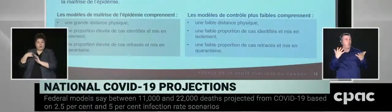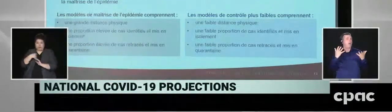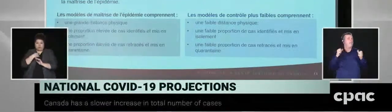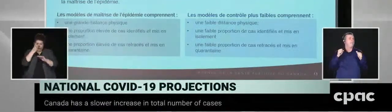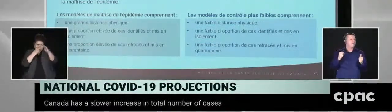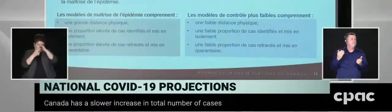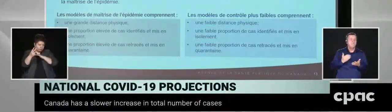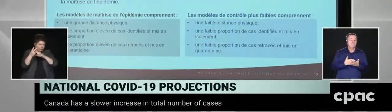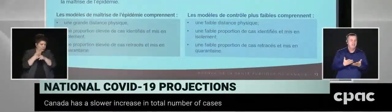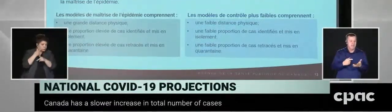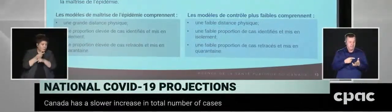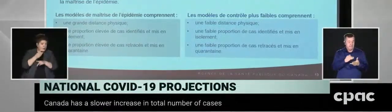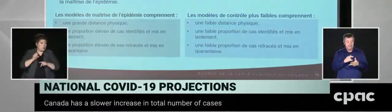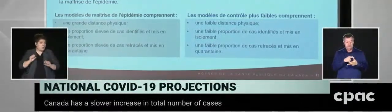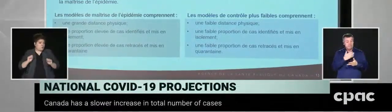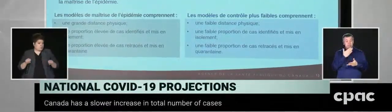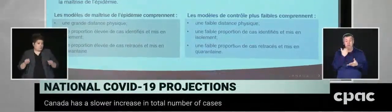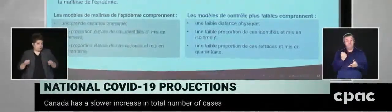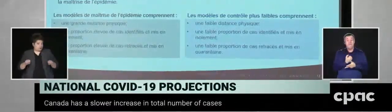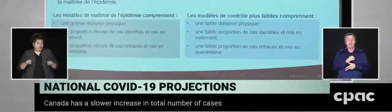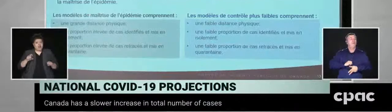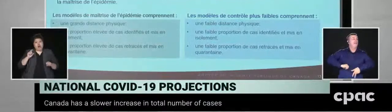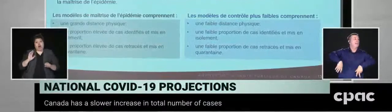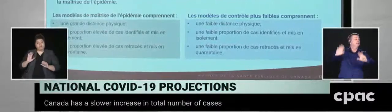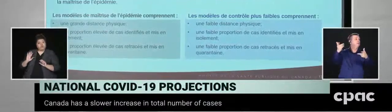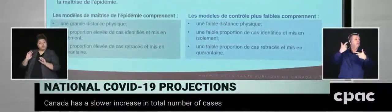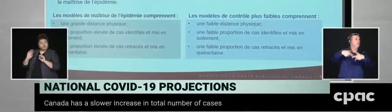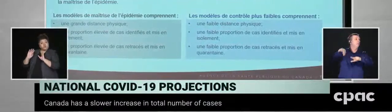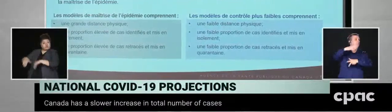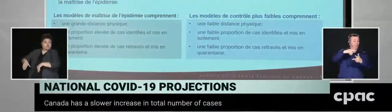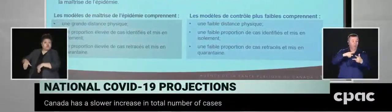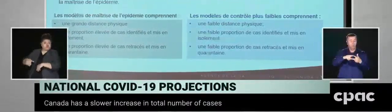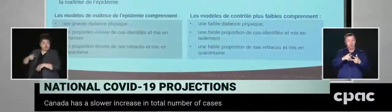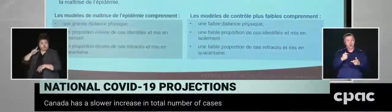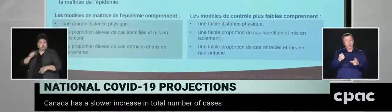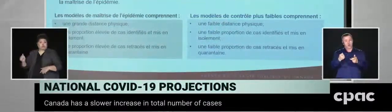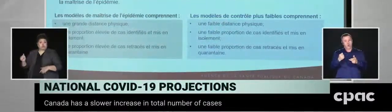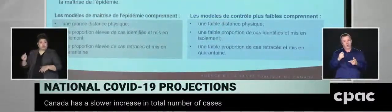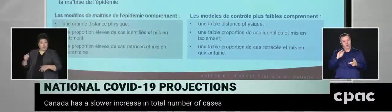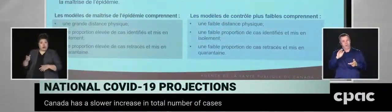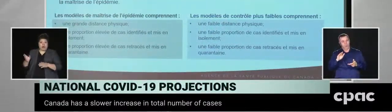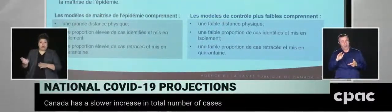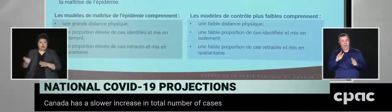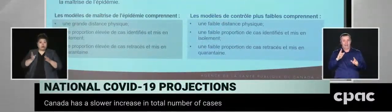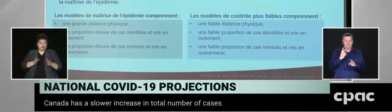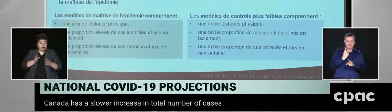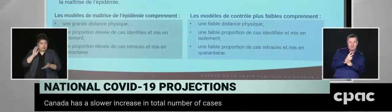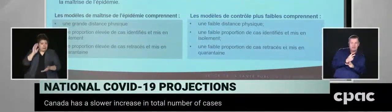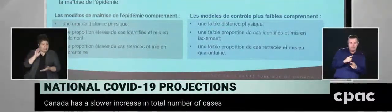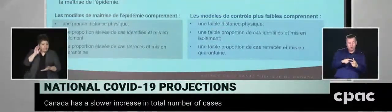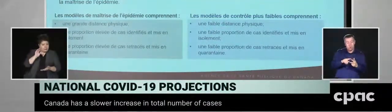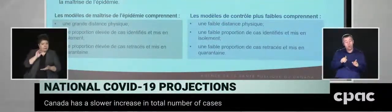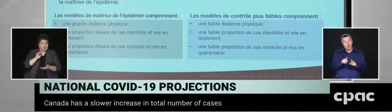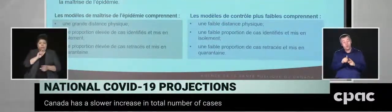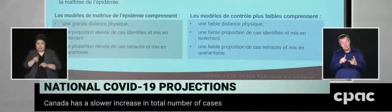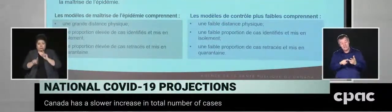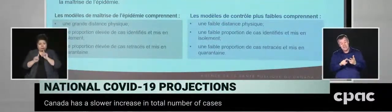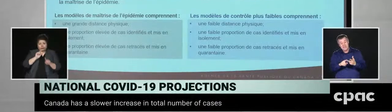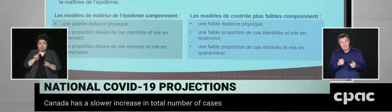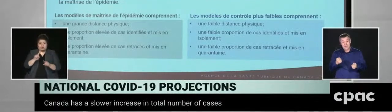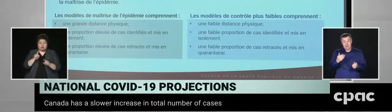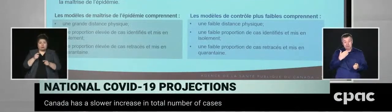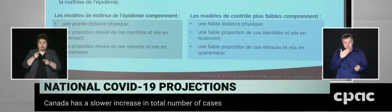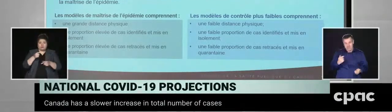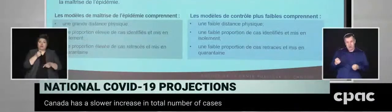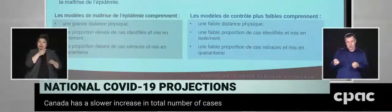mesure de contrôle plus faible pour retarder et réduire le pic et maîtrise de l'épidémie. À partir